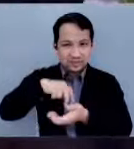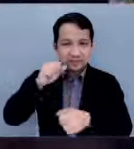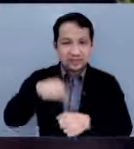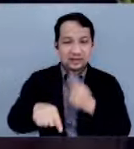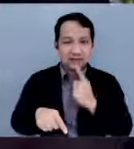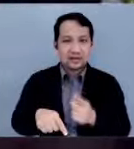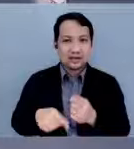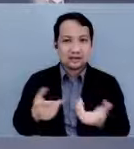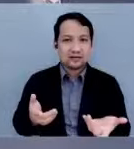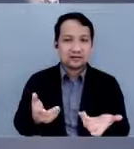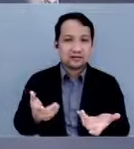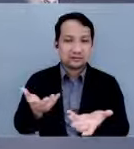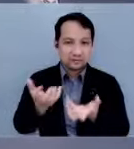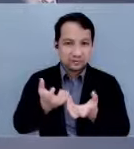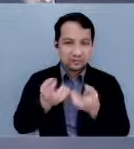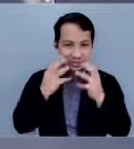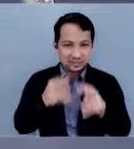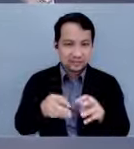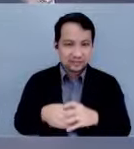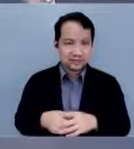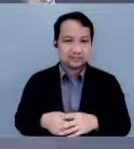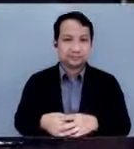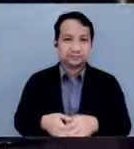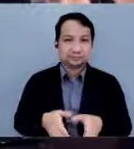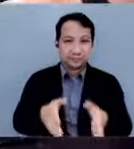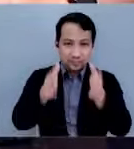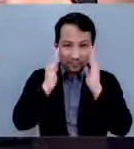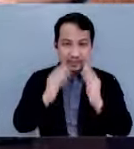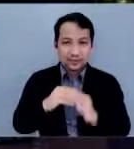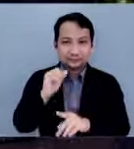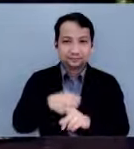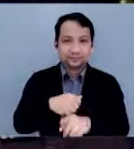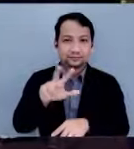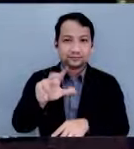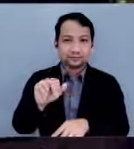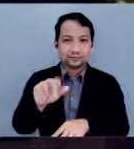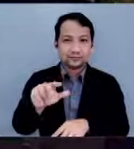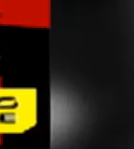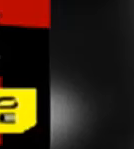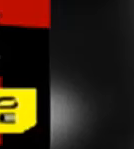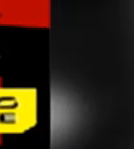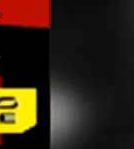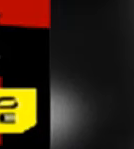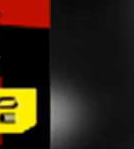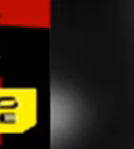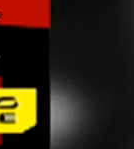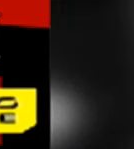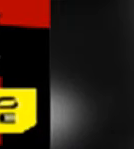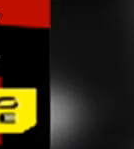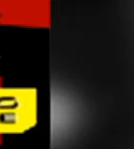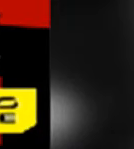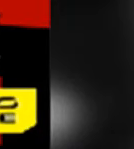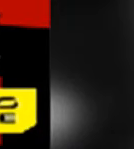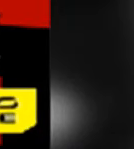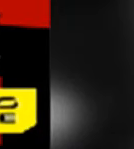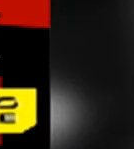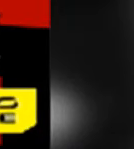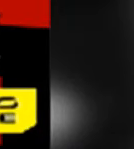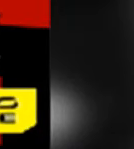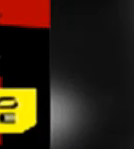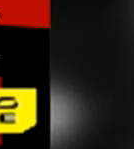maraming po pong gusto manood. Pero ang focus namin po ay sa April 13 po sa Dubai Comedy Festival. Kasi kami ang first Filipino comedians